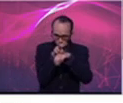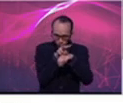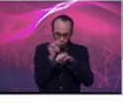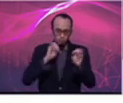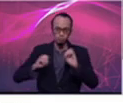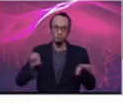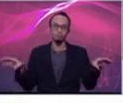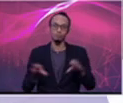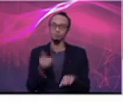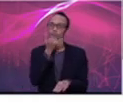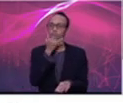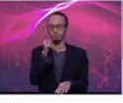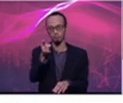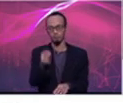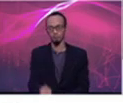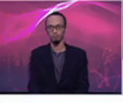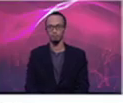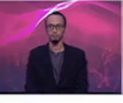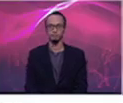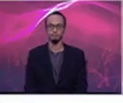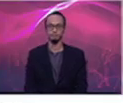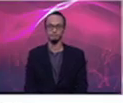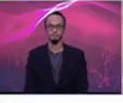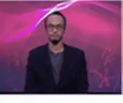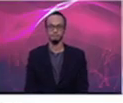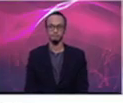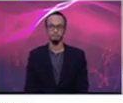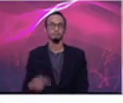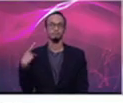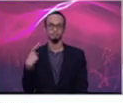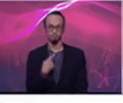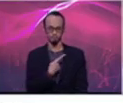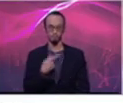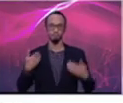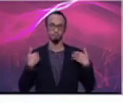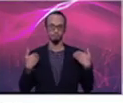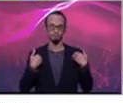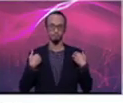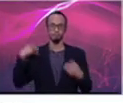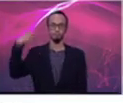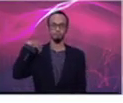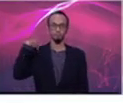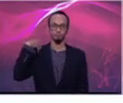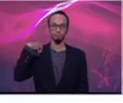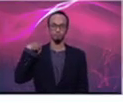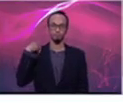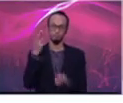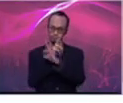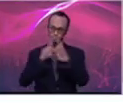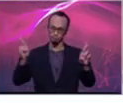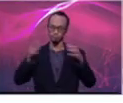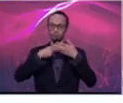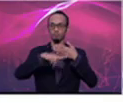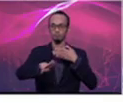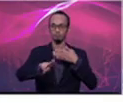melakukan kesalahan itu kita ada kita punya pegawai-pegawai yang kita tempatkan